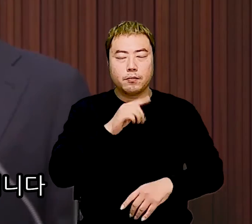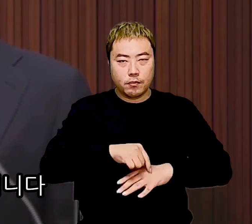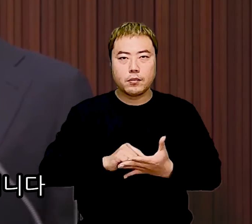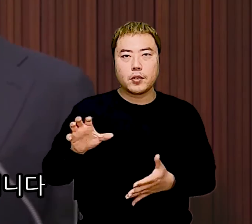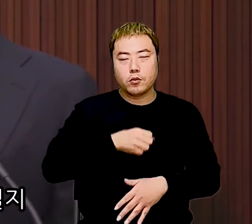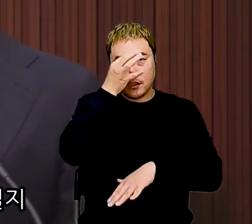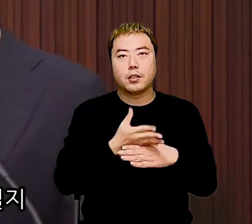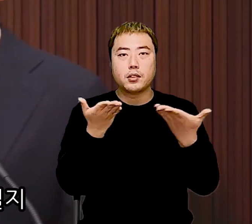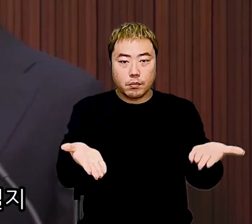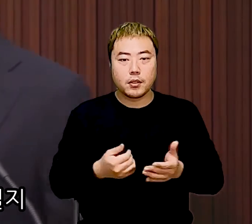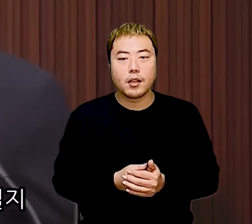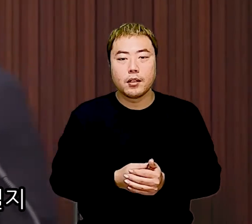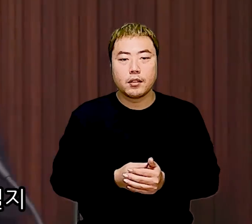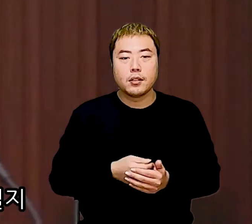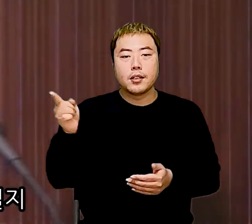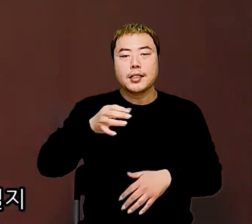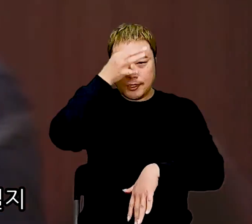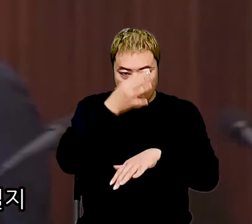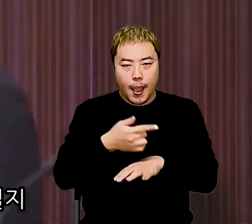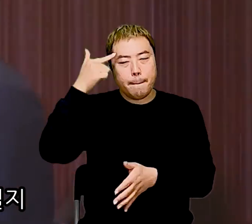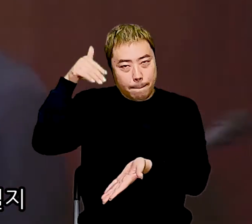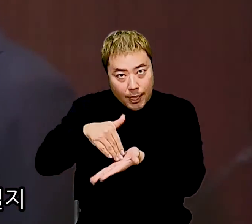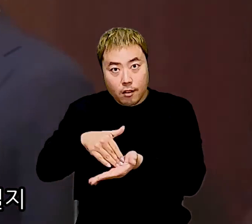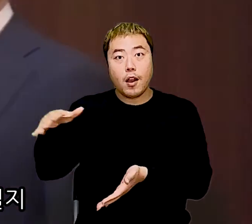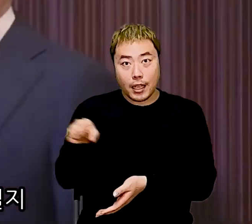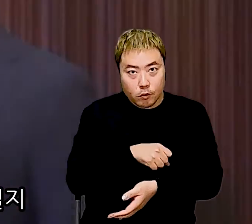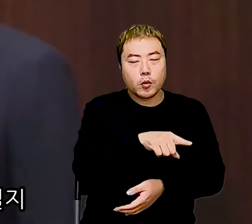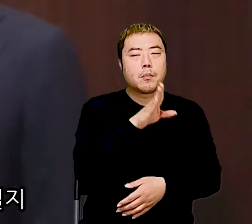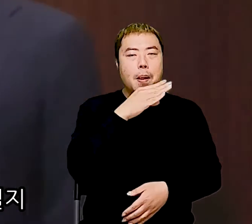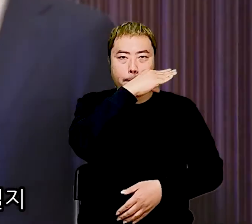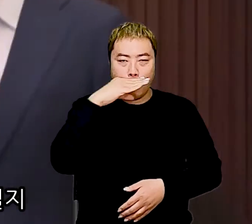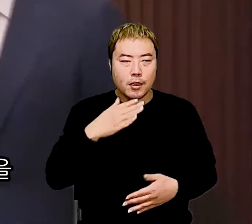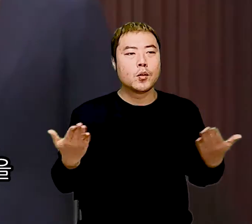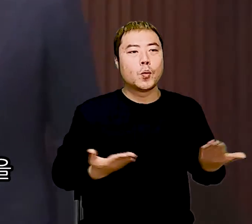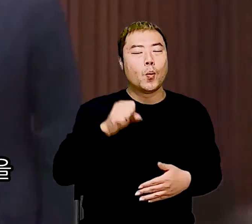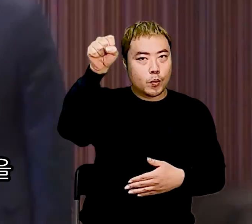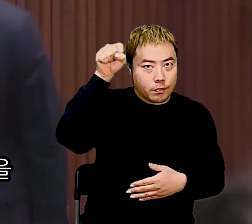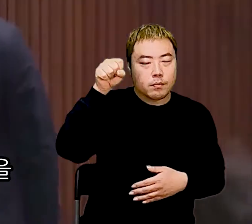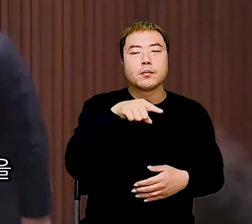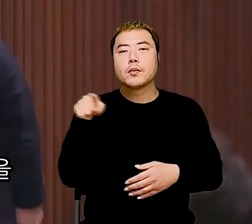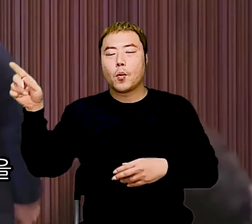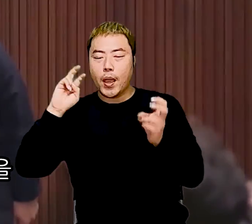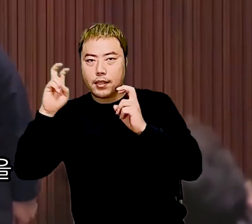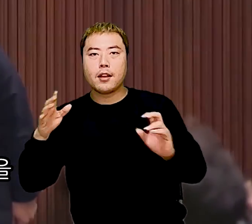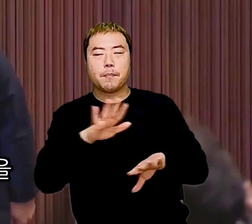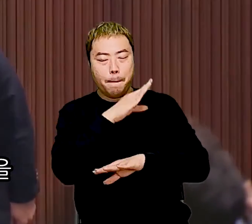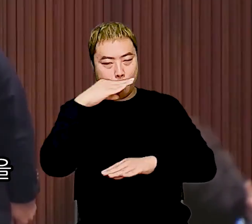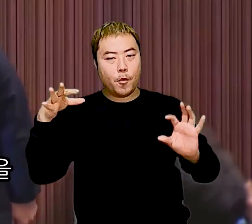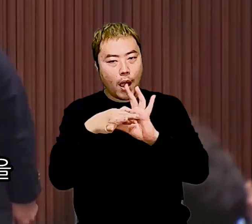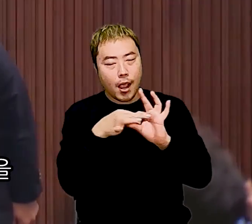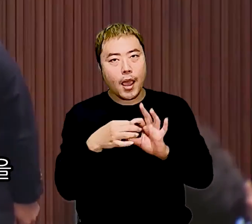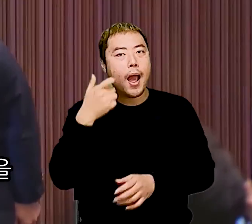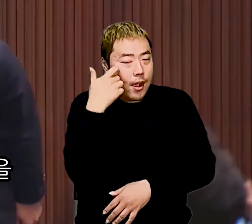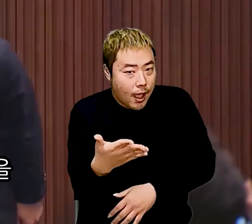사과드립니다. 사과와 반성을 통한 새로운 노사관계의 시작일지, 극도로 고도화된 시스템을